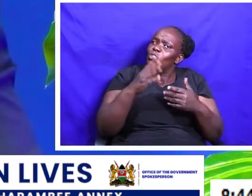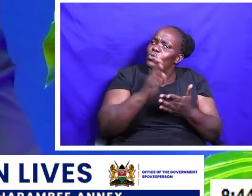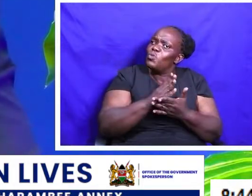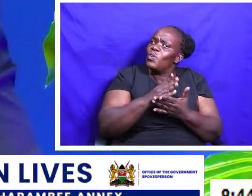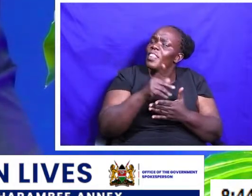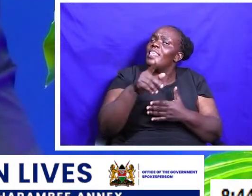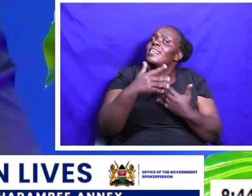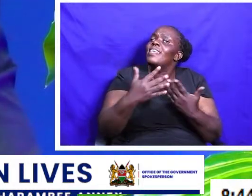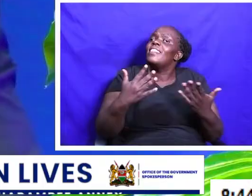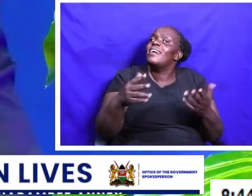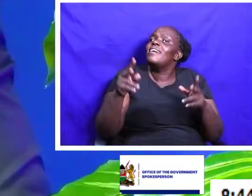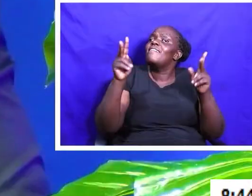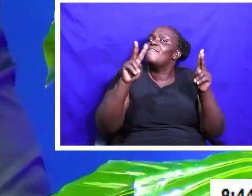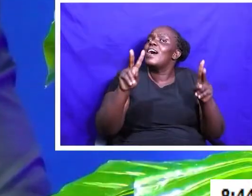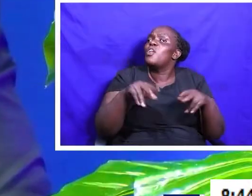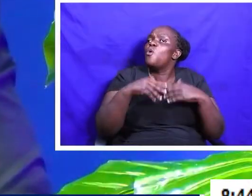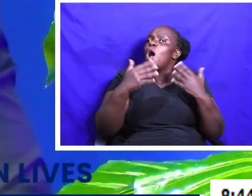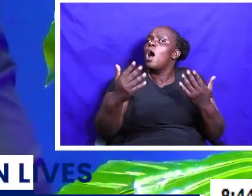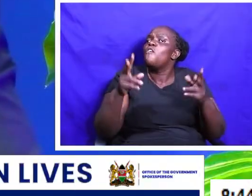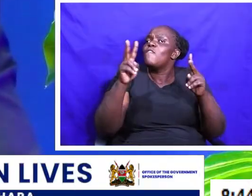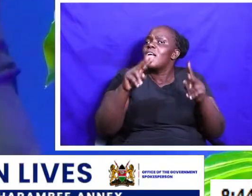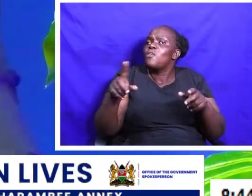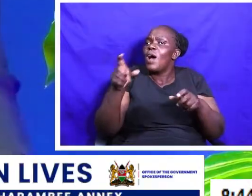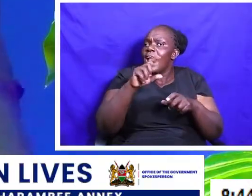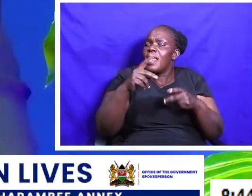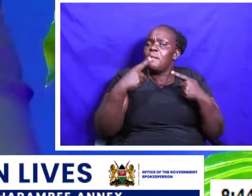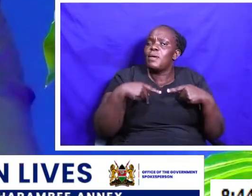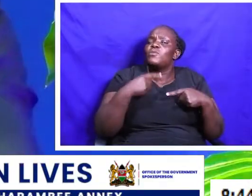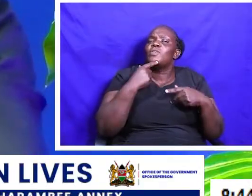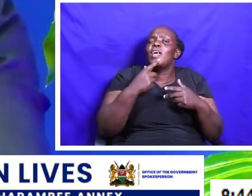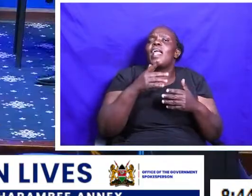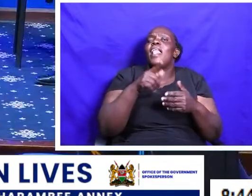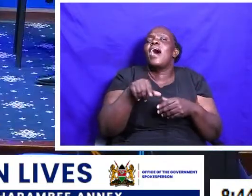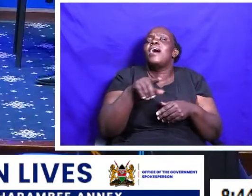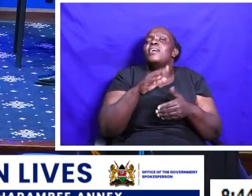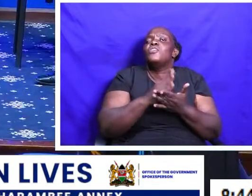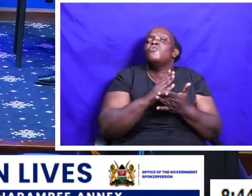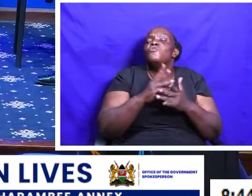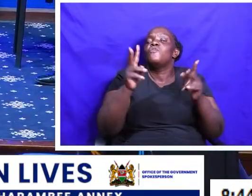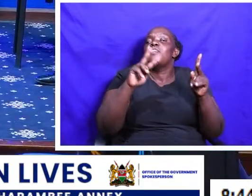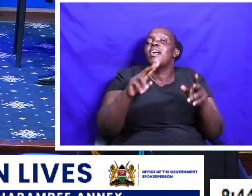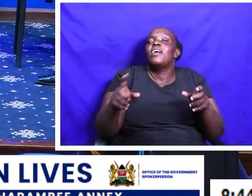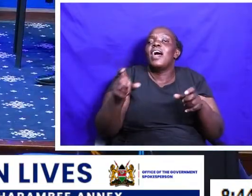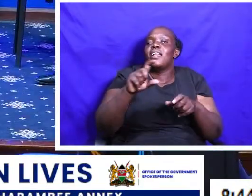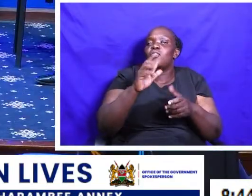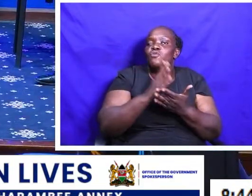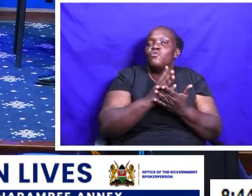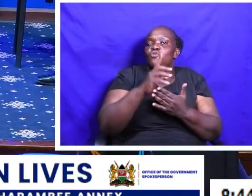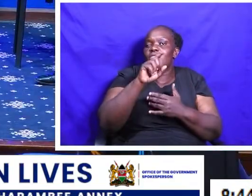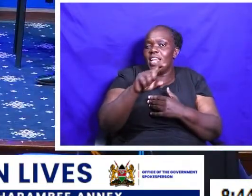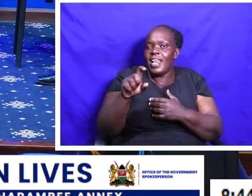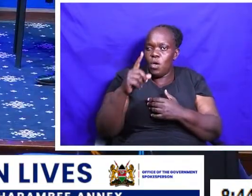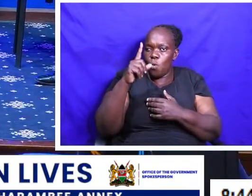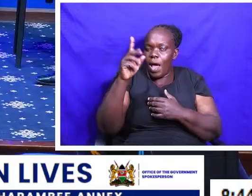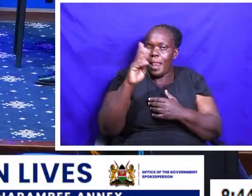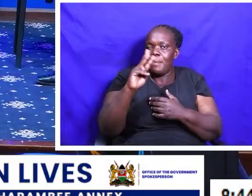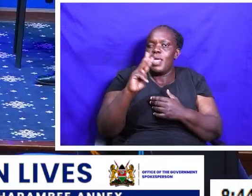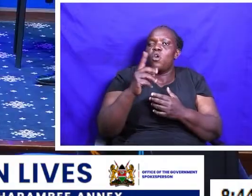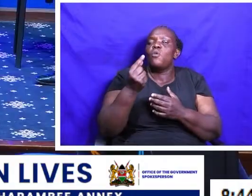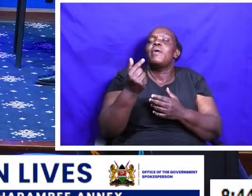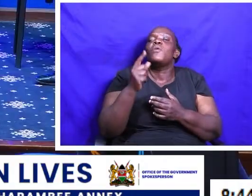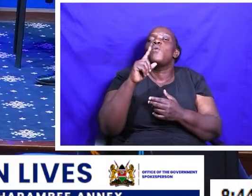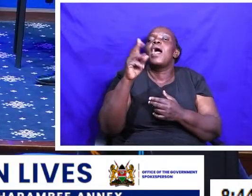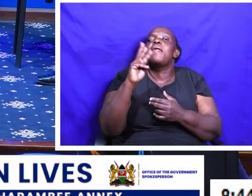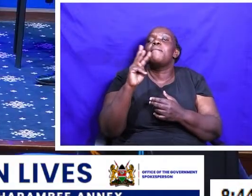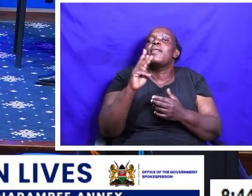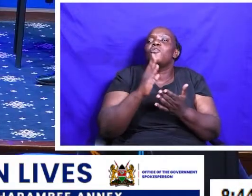mtu hii kitu tunavaliwa adaje? Someone tells us that for value addition you require at least 1 million